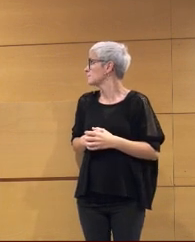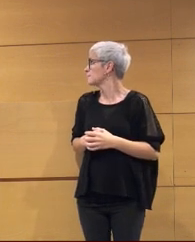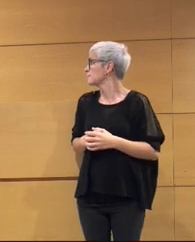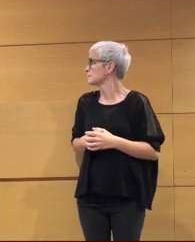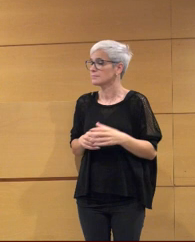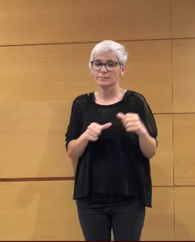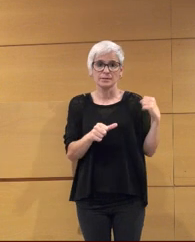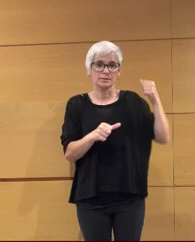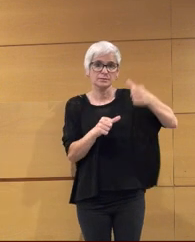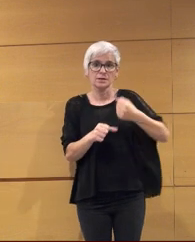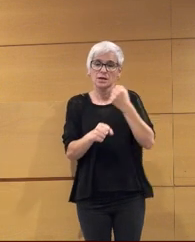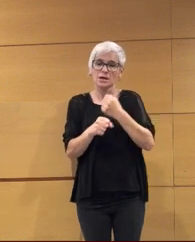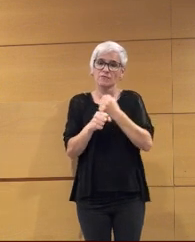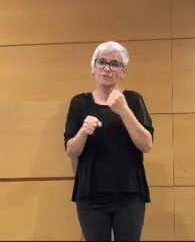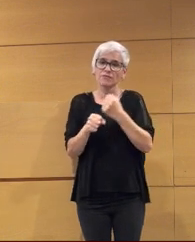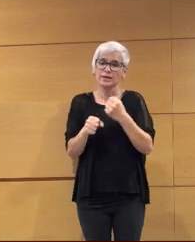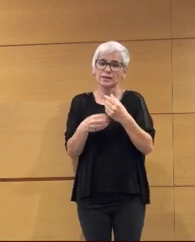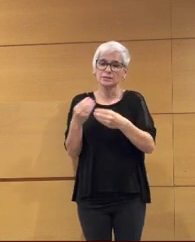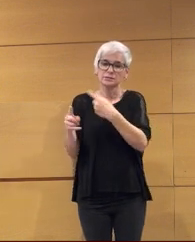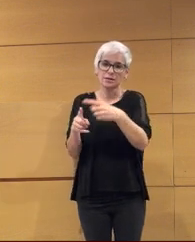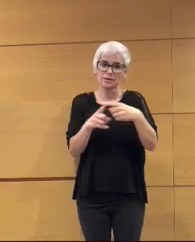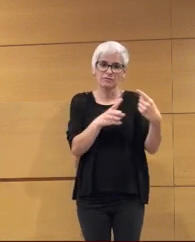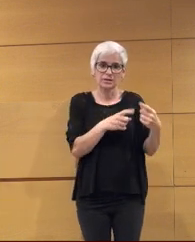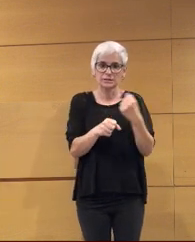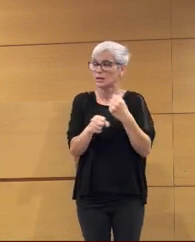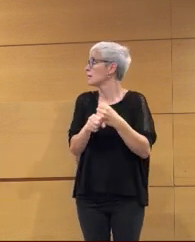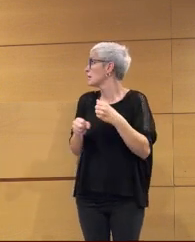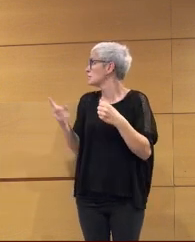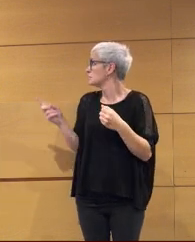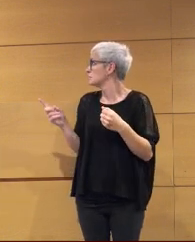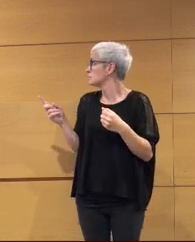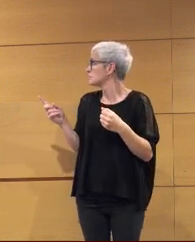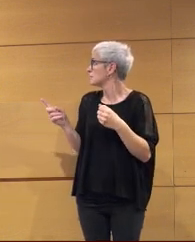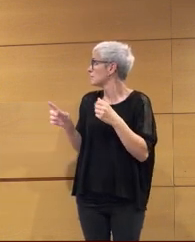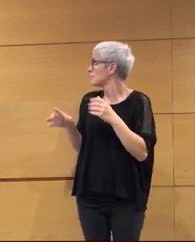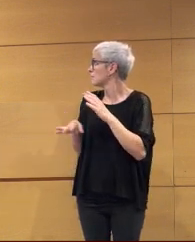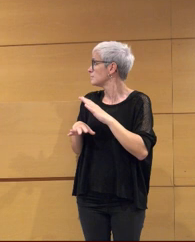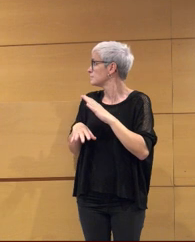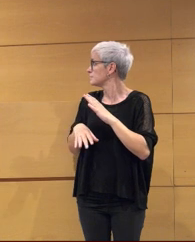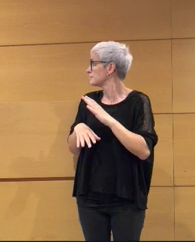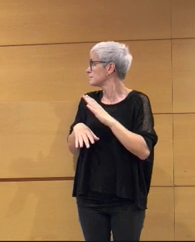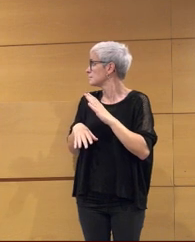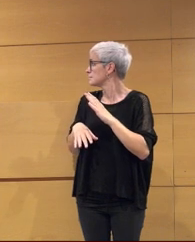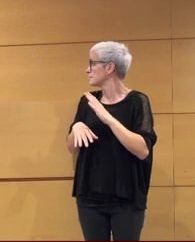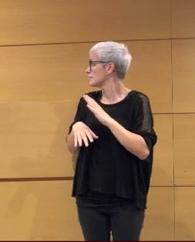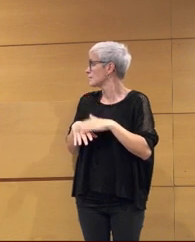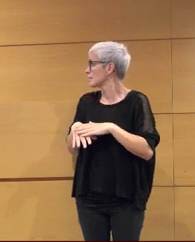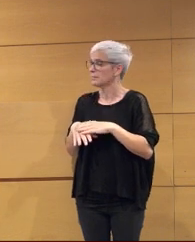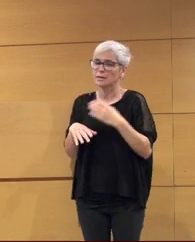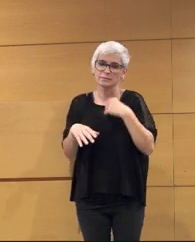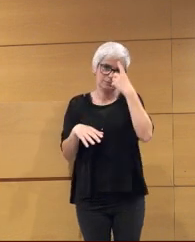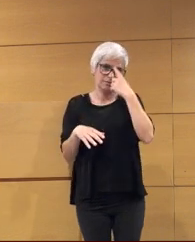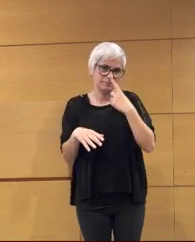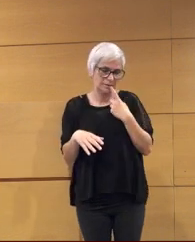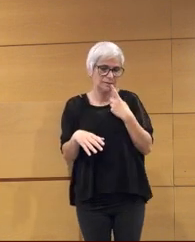feines que hem fet, hem treballat el W3C per a la definició dels requeriments d'usuaris en